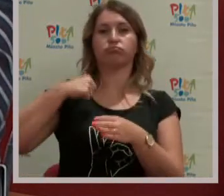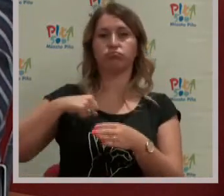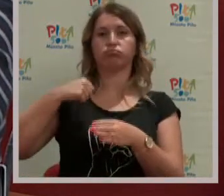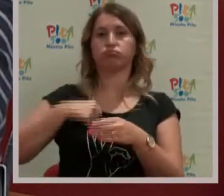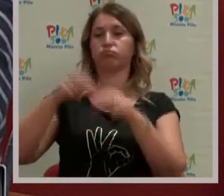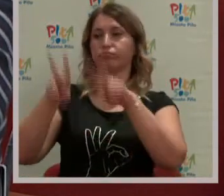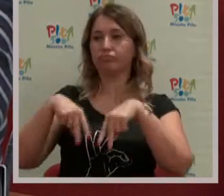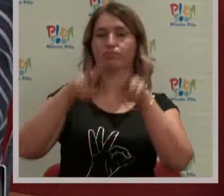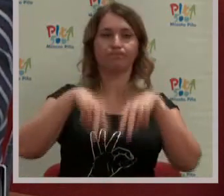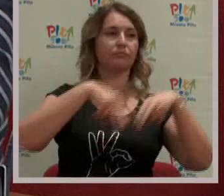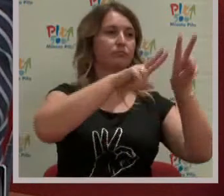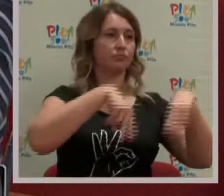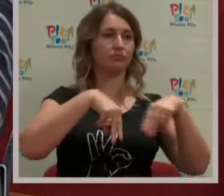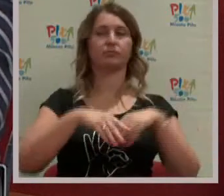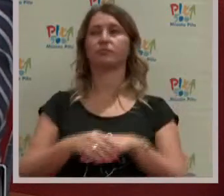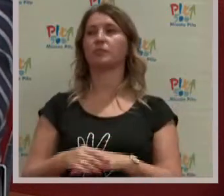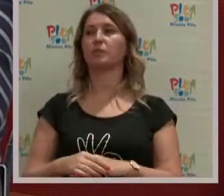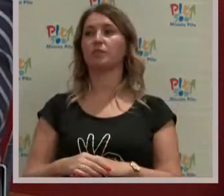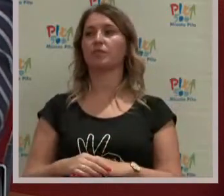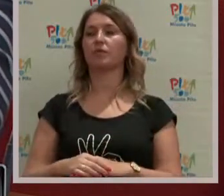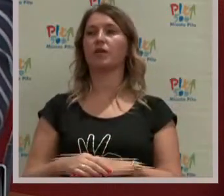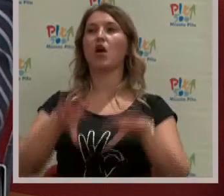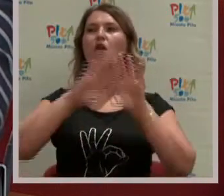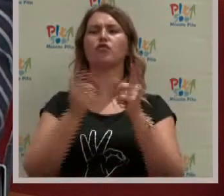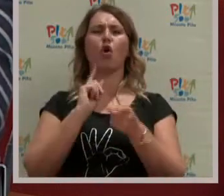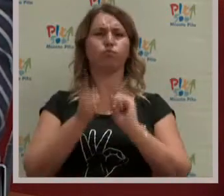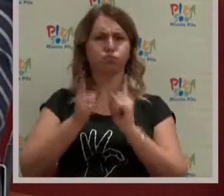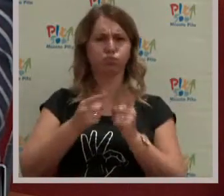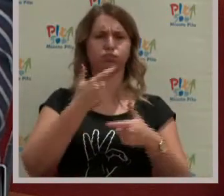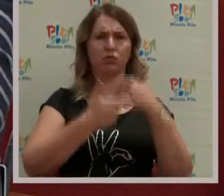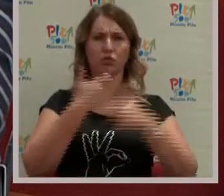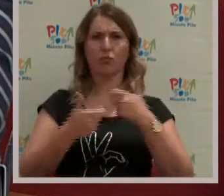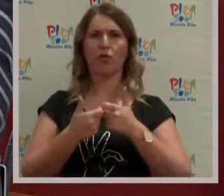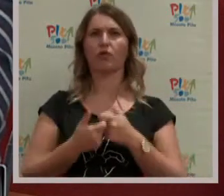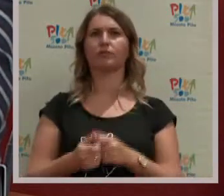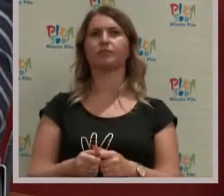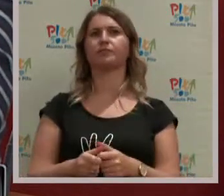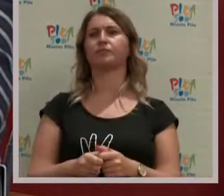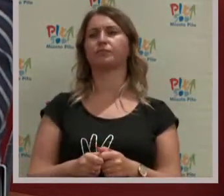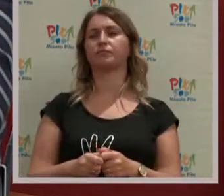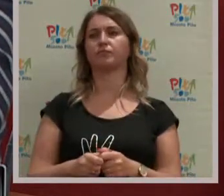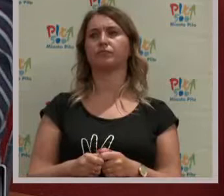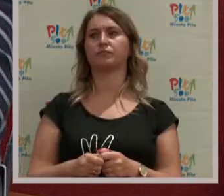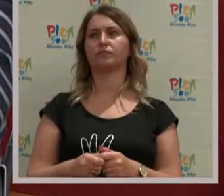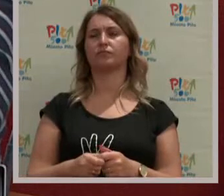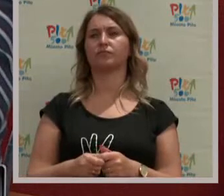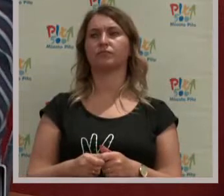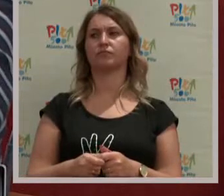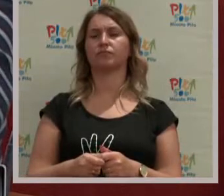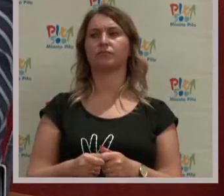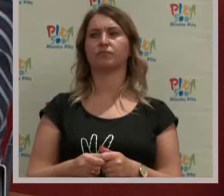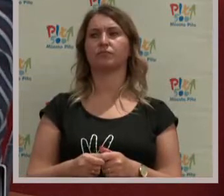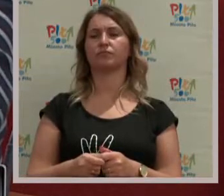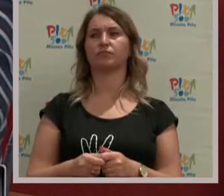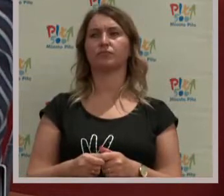bardzo szybko sprawnie i dzięki temu to dofinansowanie nam spływa pomimo że